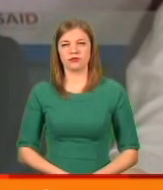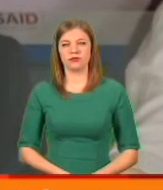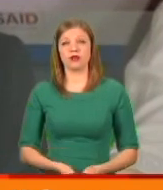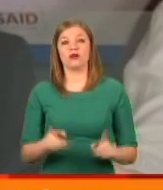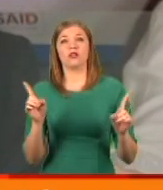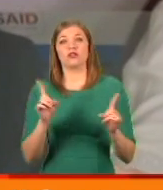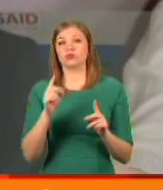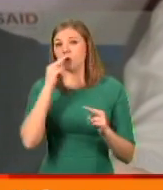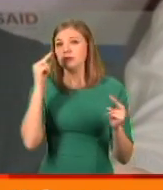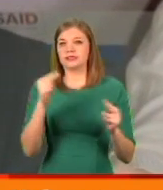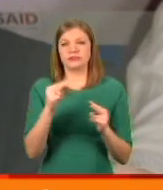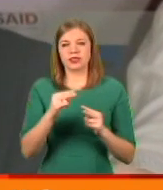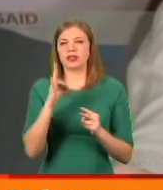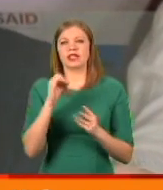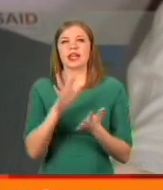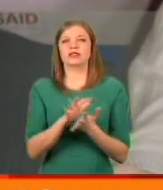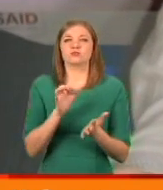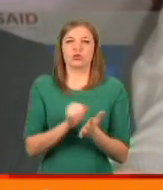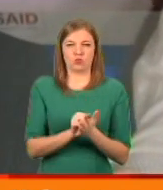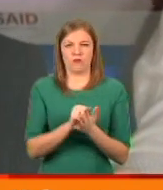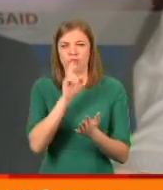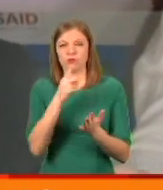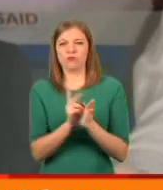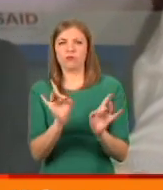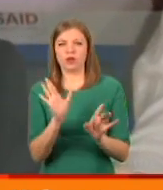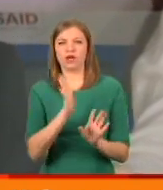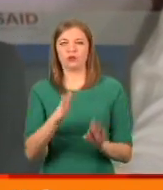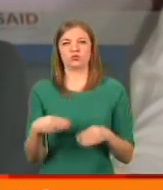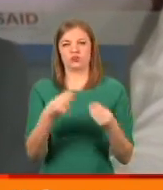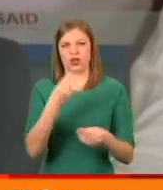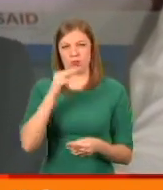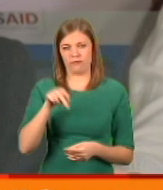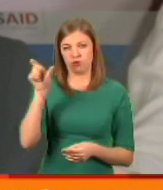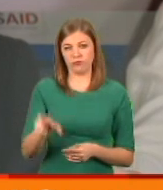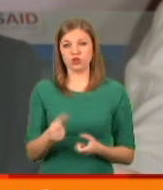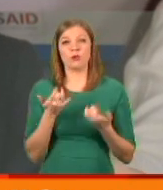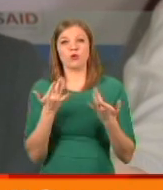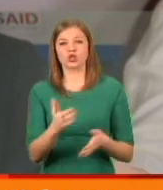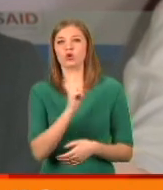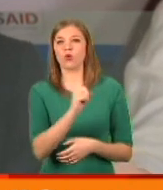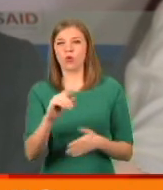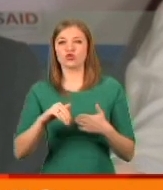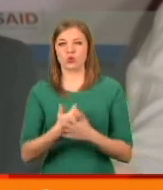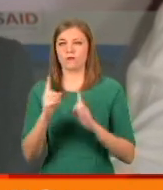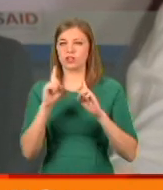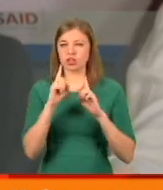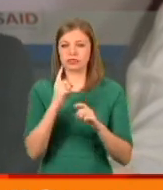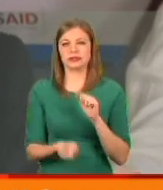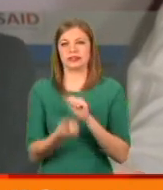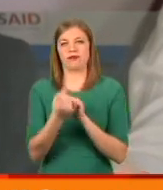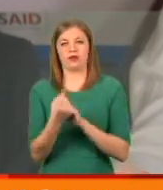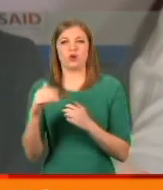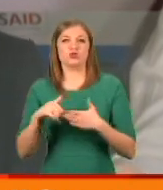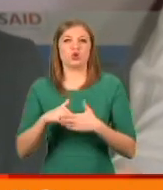Щоб свідки не спотворювали показання, які будуть надані обвинуваченим. Оскільки кожне нове засідання,